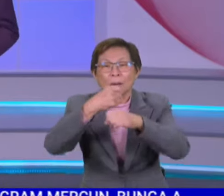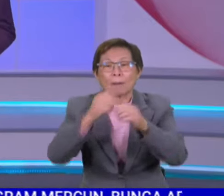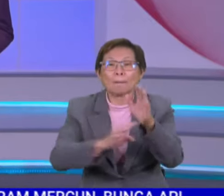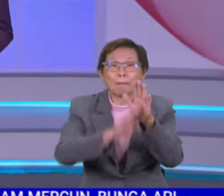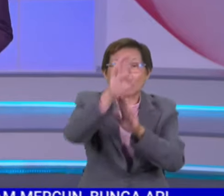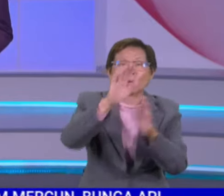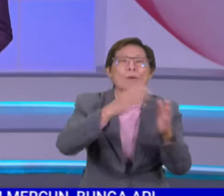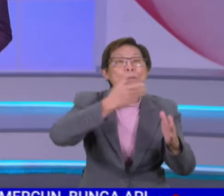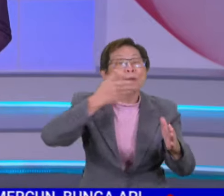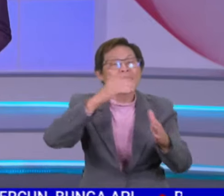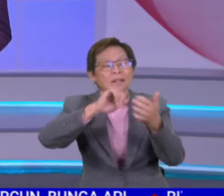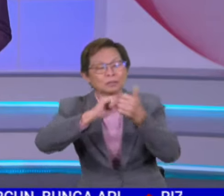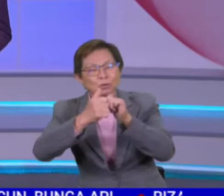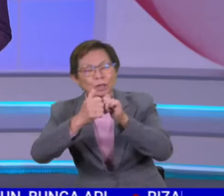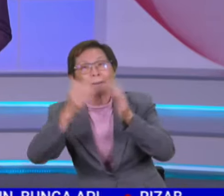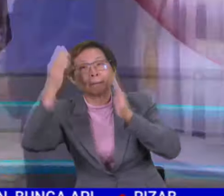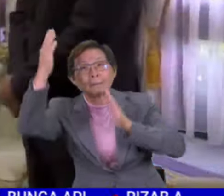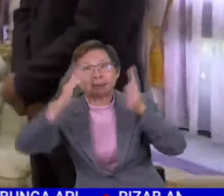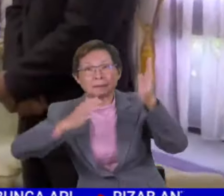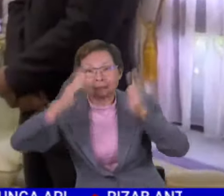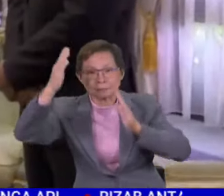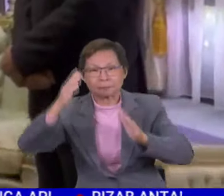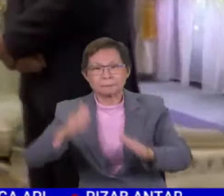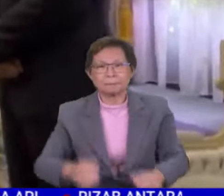dan sukan negara.